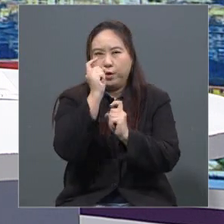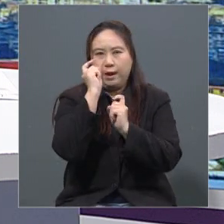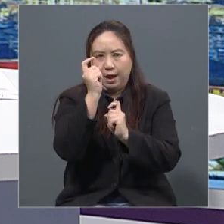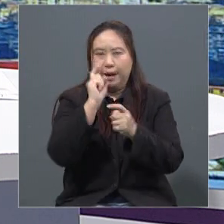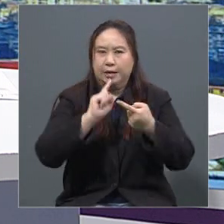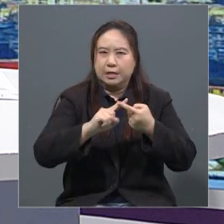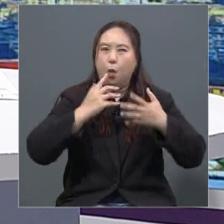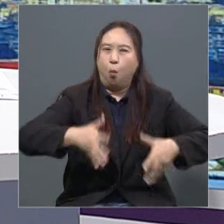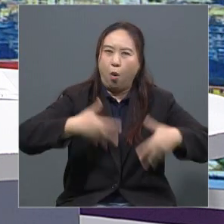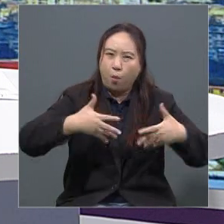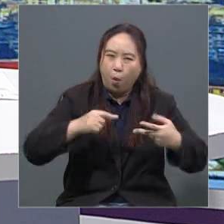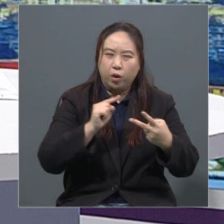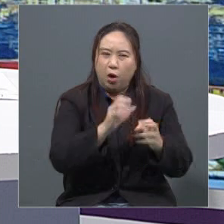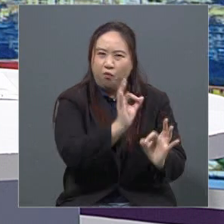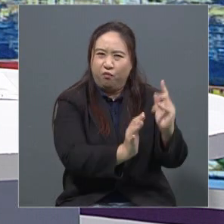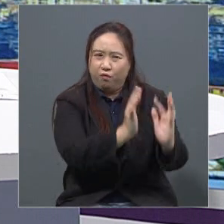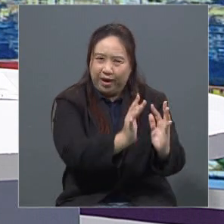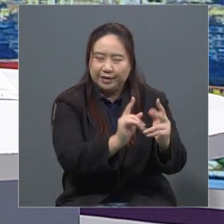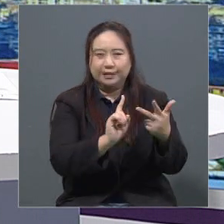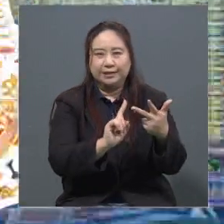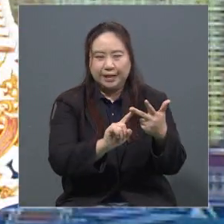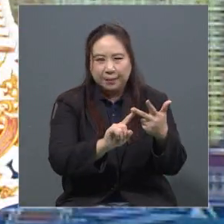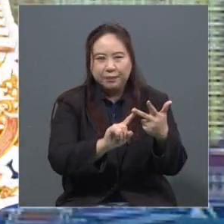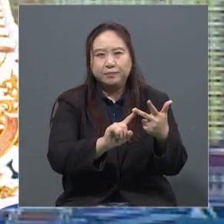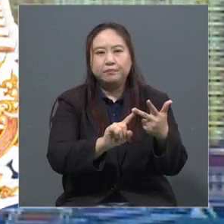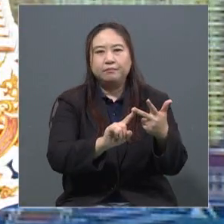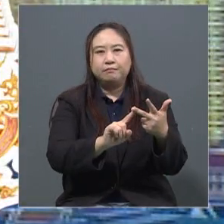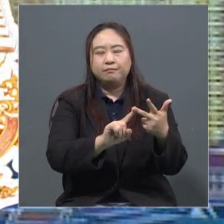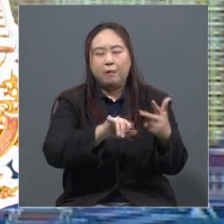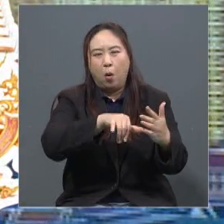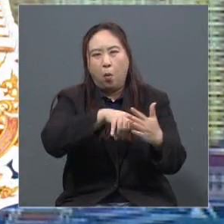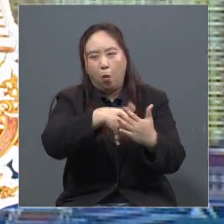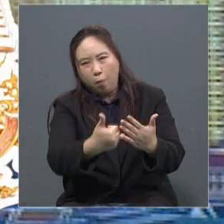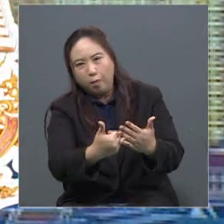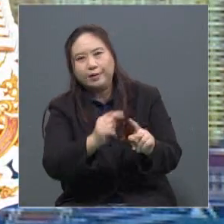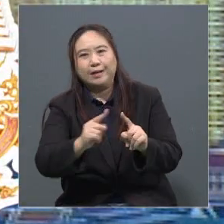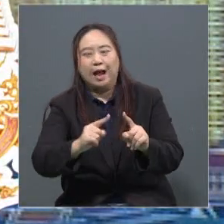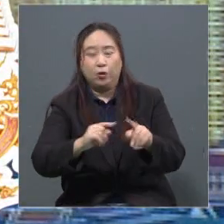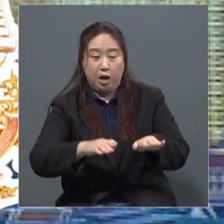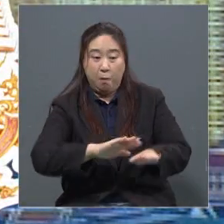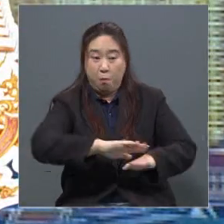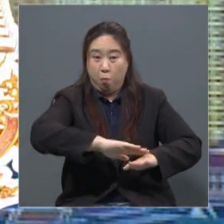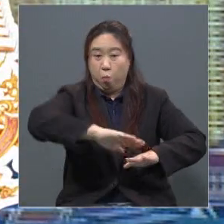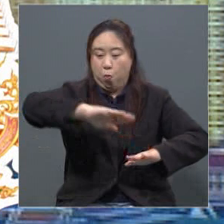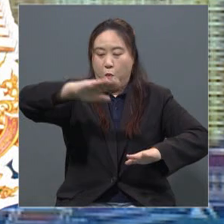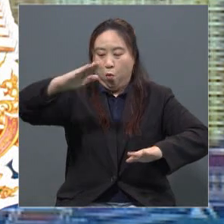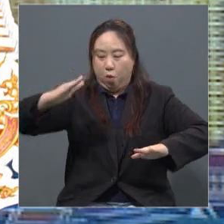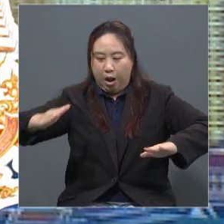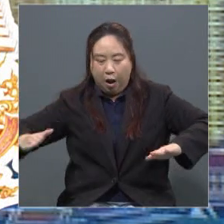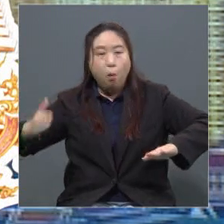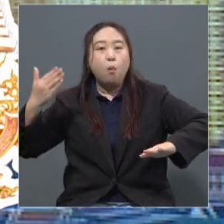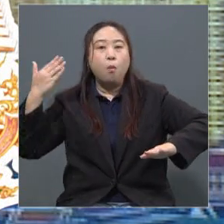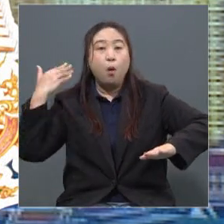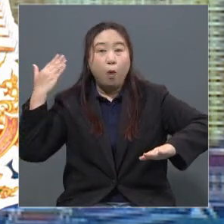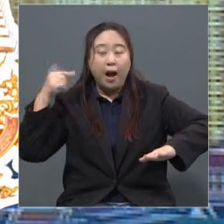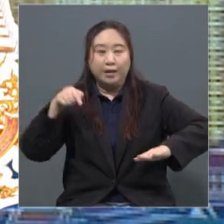อากาศร้อนไฟที่ไม่ป่าแล้วก็อุบัติเหตุค่ะโดยเฉพาะในจุดที่เป็นเขาสูงชันอย่างเมื่อวานนี้ค่ะรถของชุด